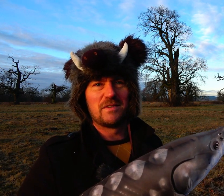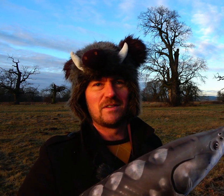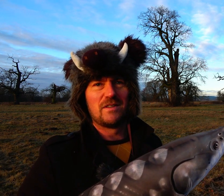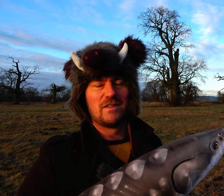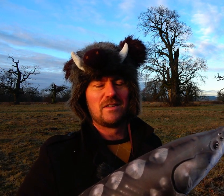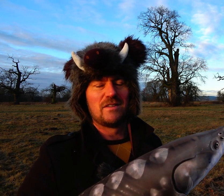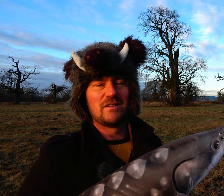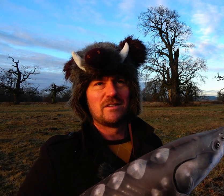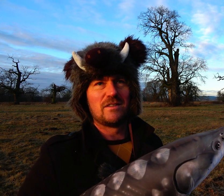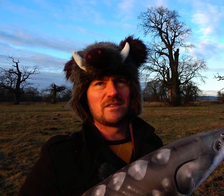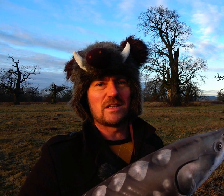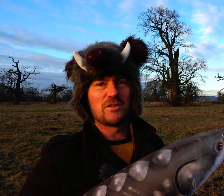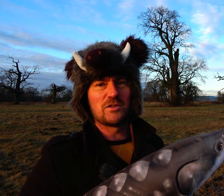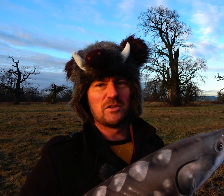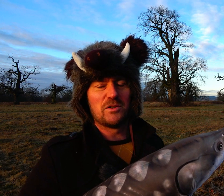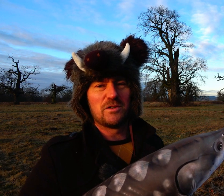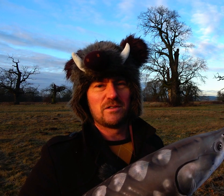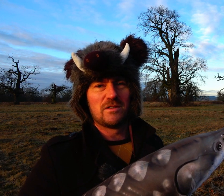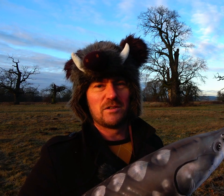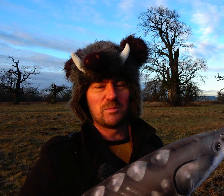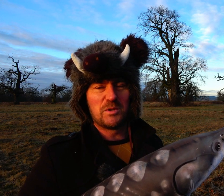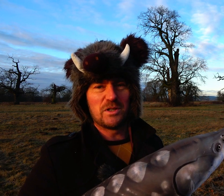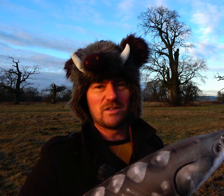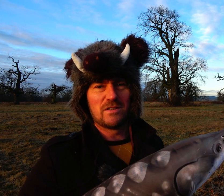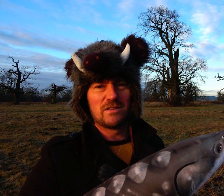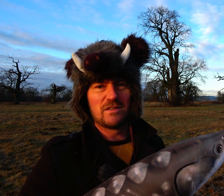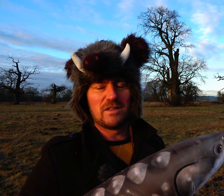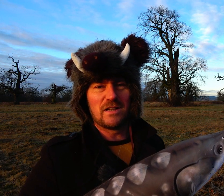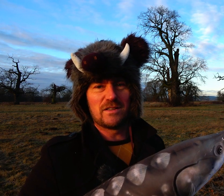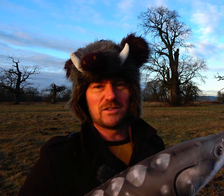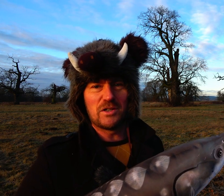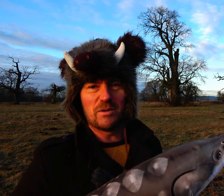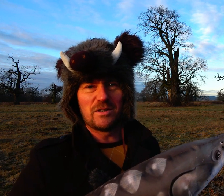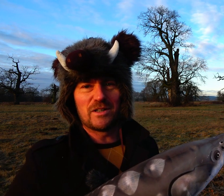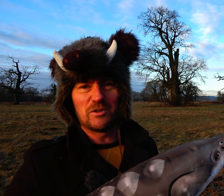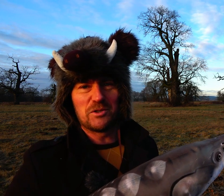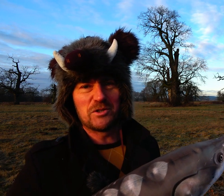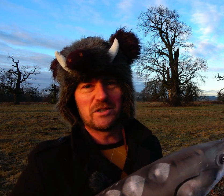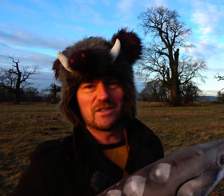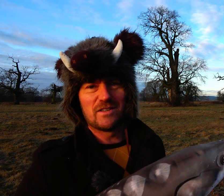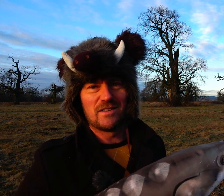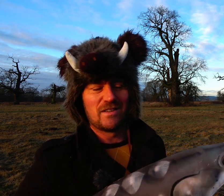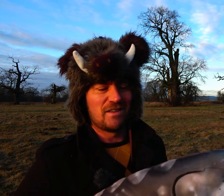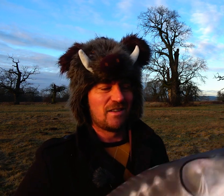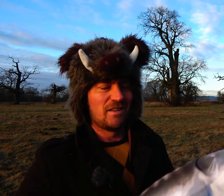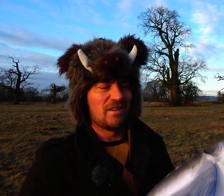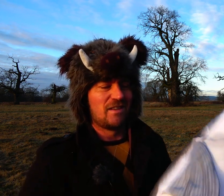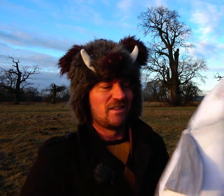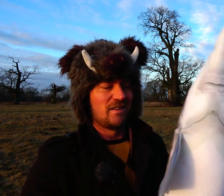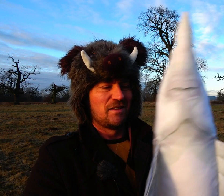wszystkim za to, co robicie dla tych działań ekologicznych.